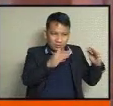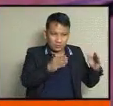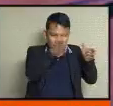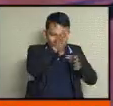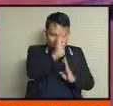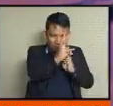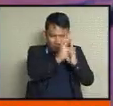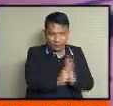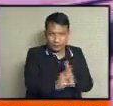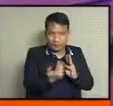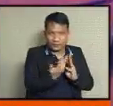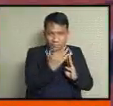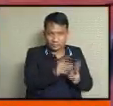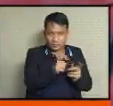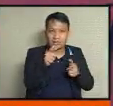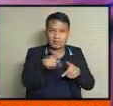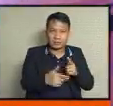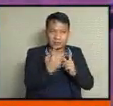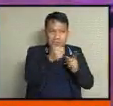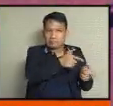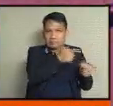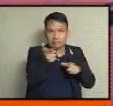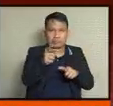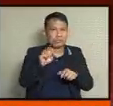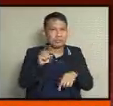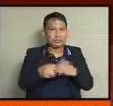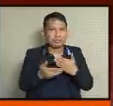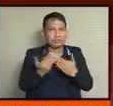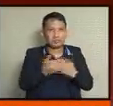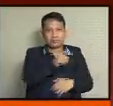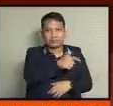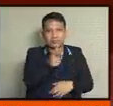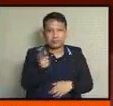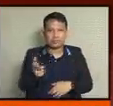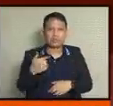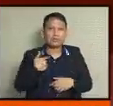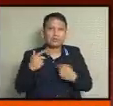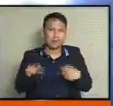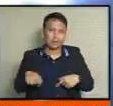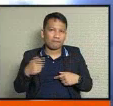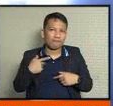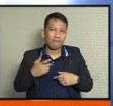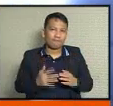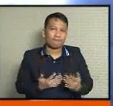sunog, hindi siya lilipat sa mga